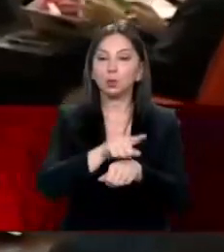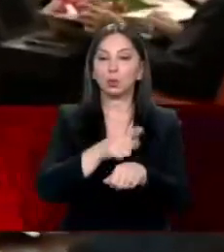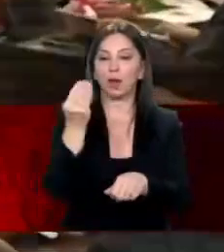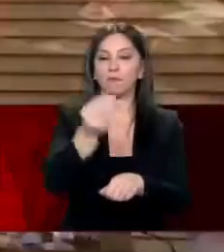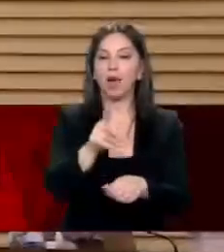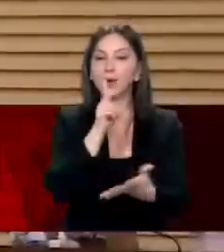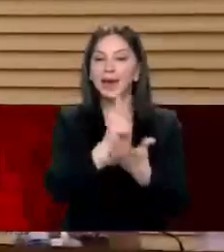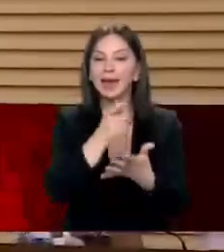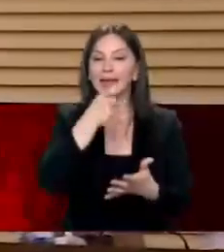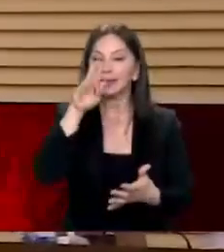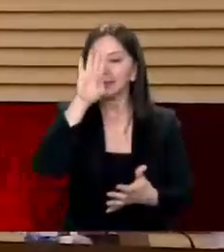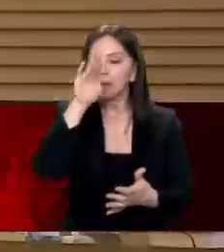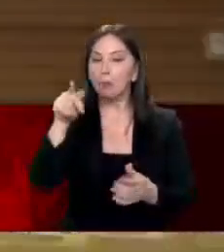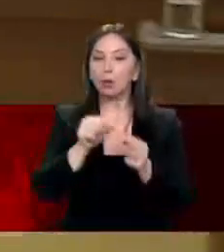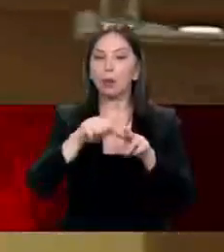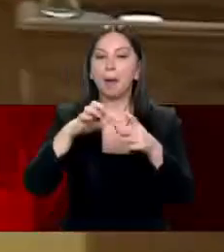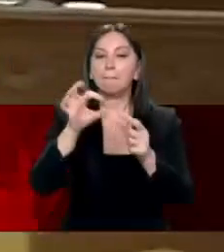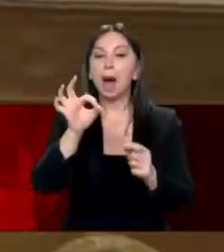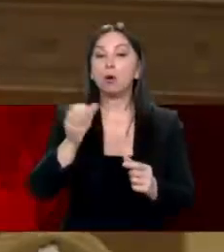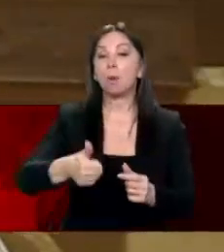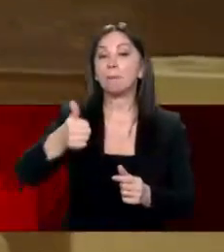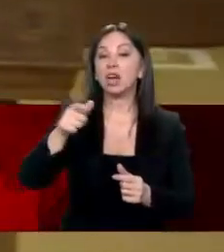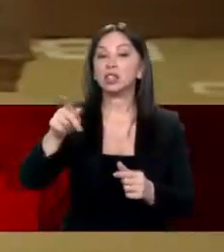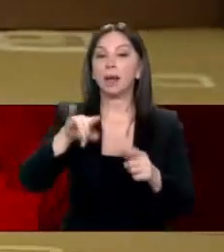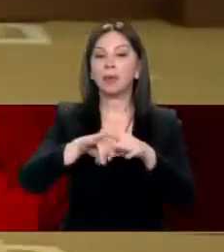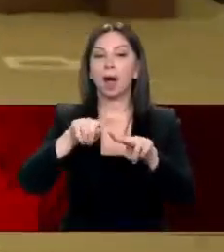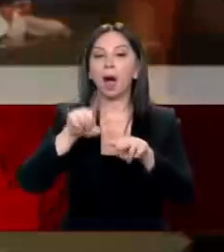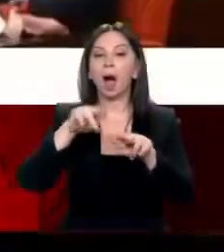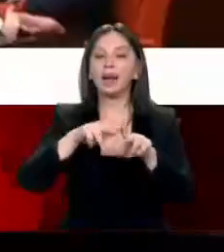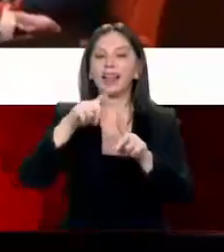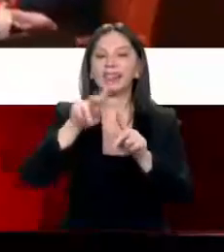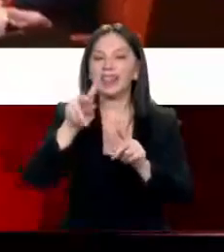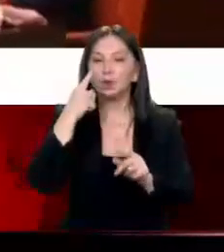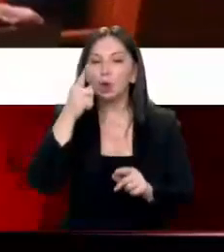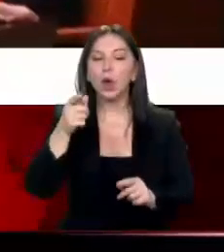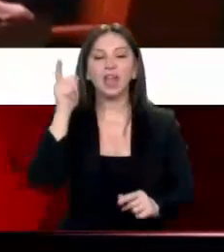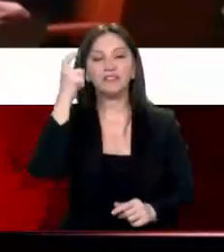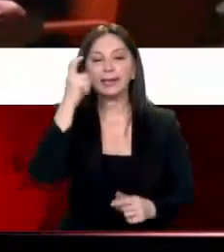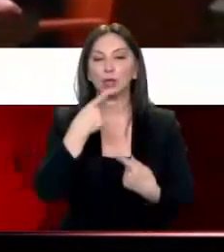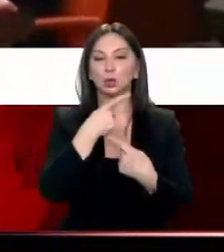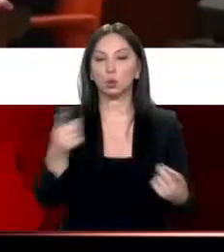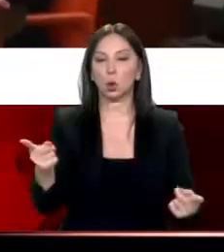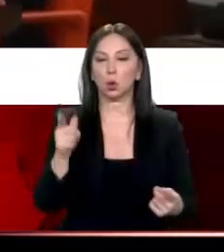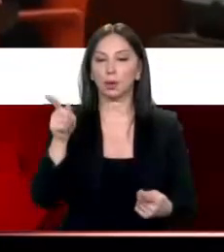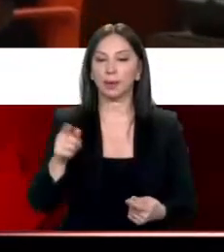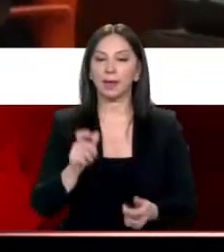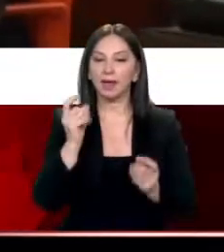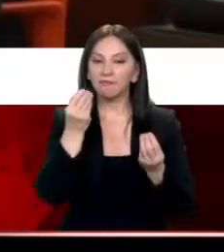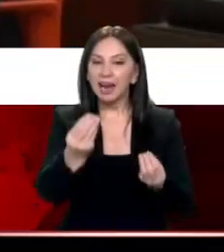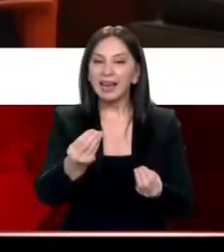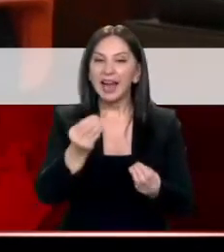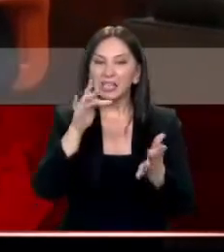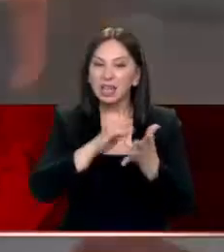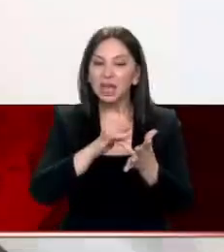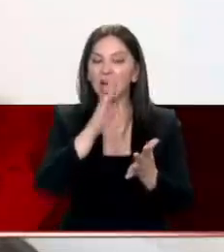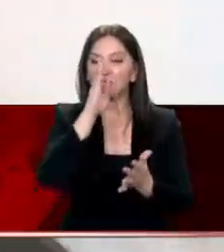verdi. Kararı eski İstanbul Baro Başkanı Durakoğlu Halk TV'de yorumladı. Yapılmazsa verilen cezalar konusu ciddi